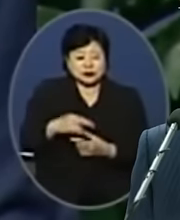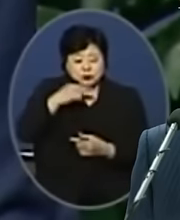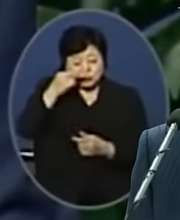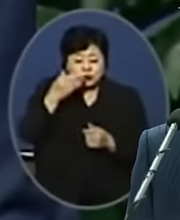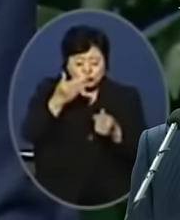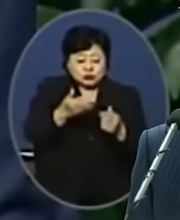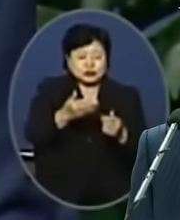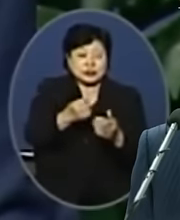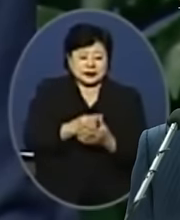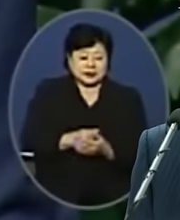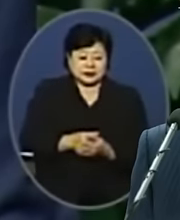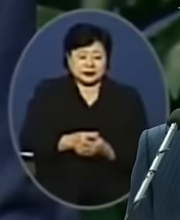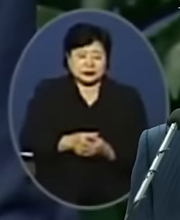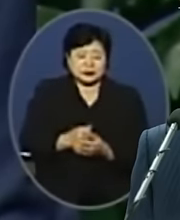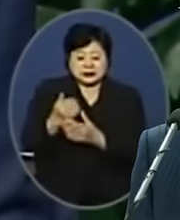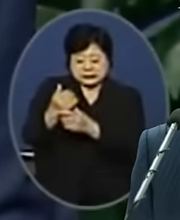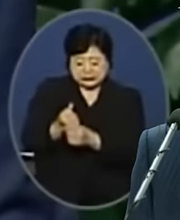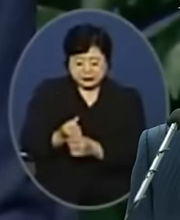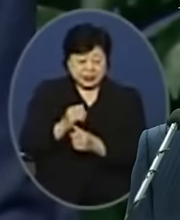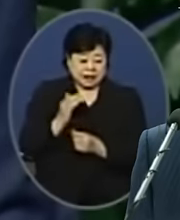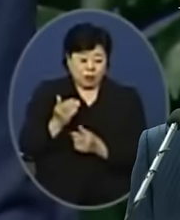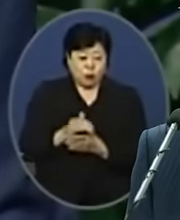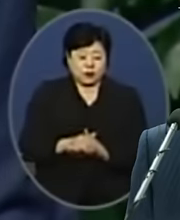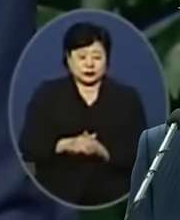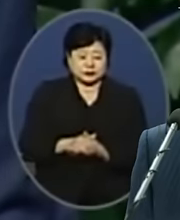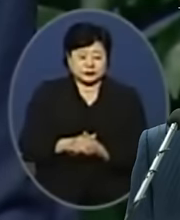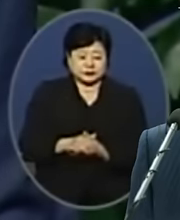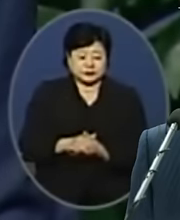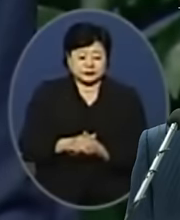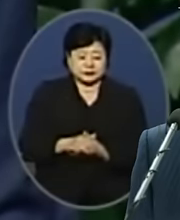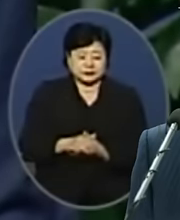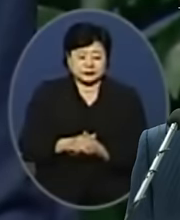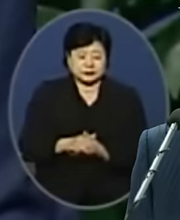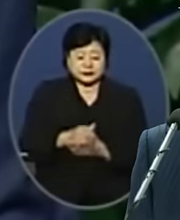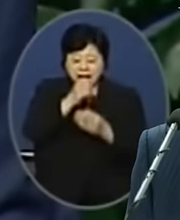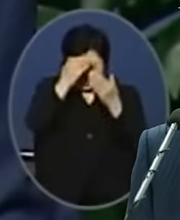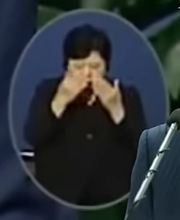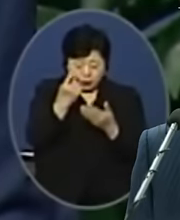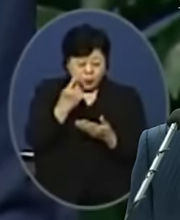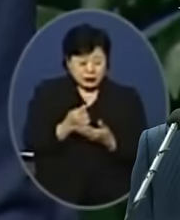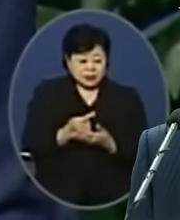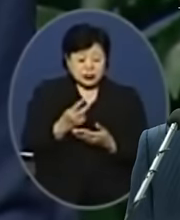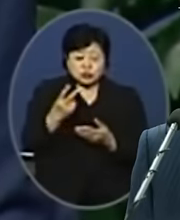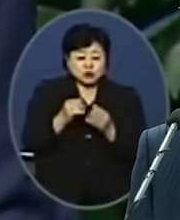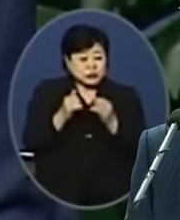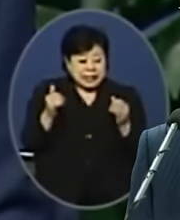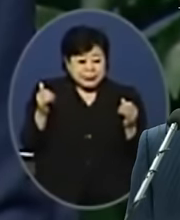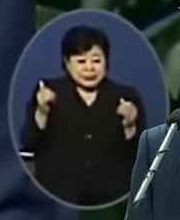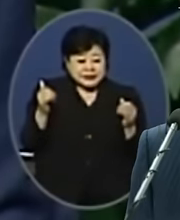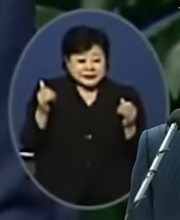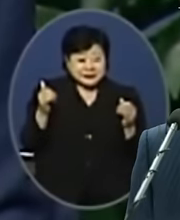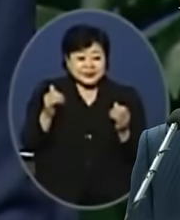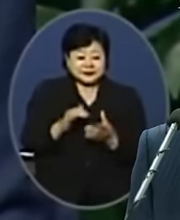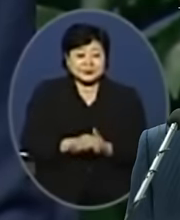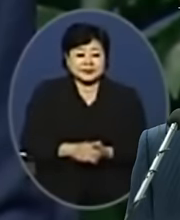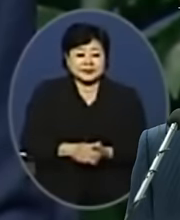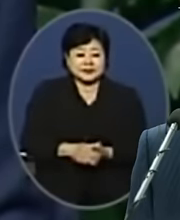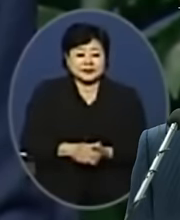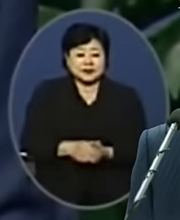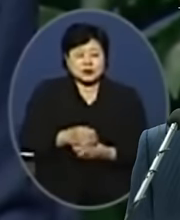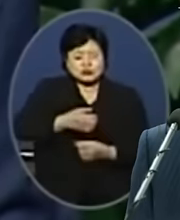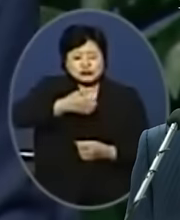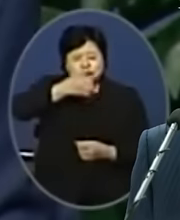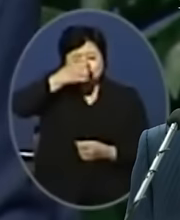술을 임금에게 주다가 잡힌 것입니다. 그래서 감옥에 와 있는데 이 두 사람들이